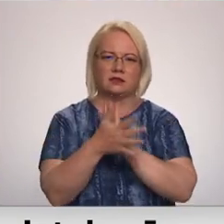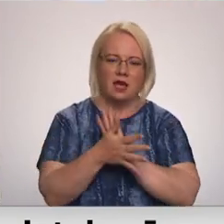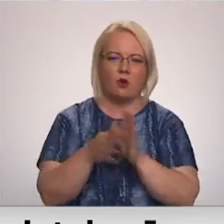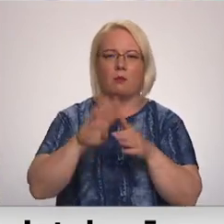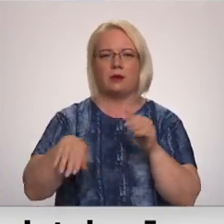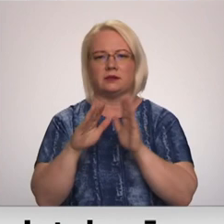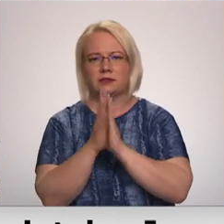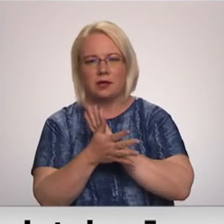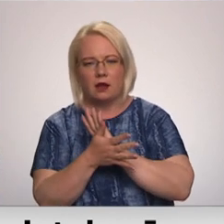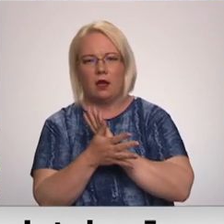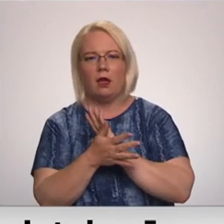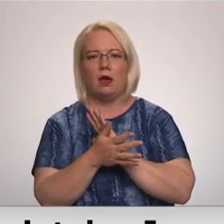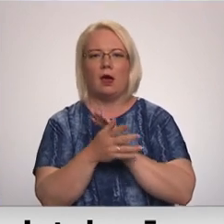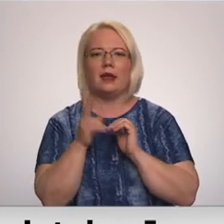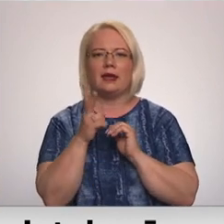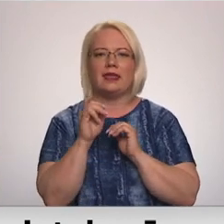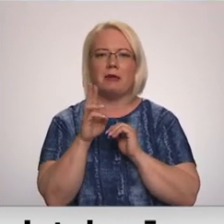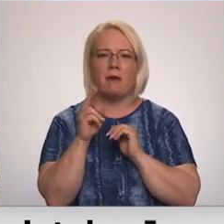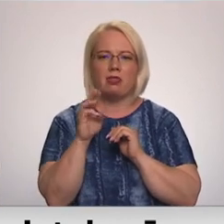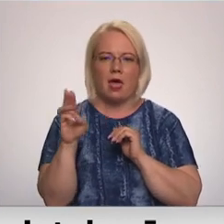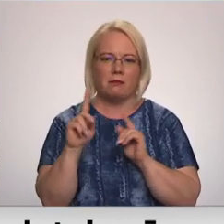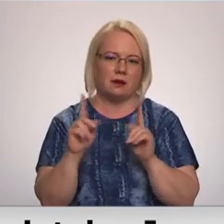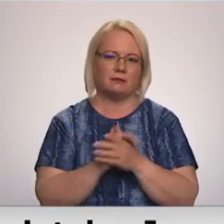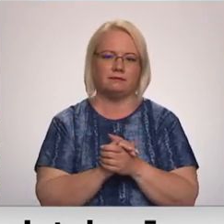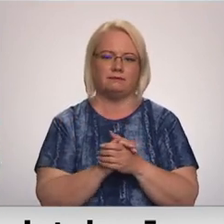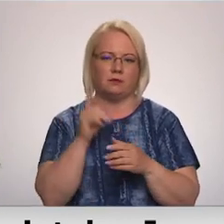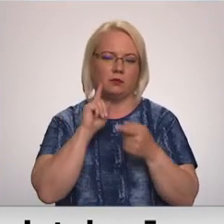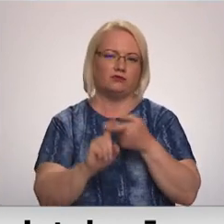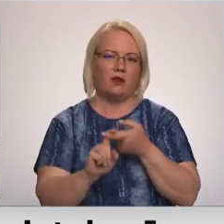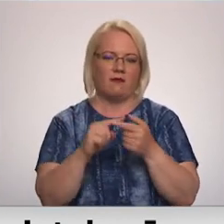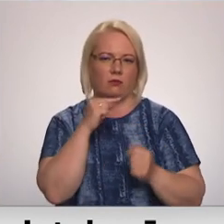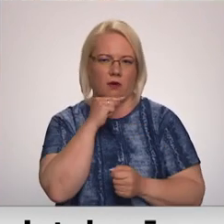sieru, bez sieru, ar kīmenēm mums ir, nu, un žēvētu gaļiņu.